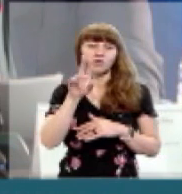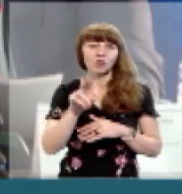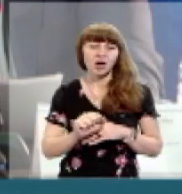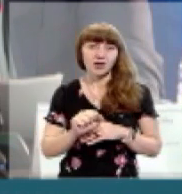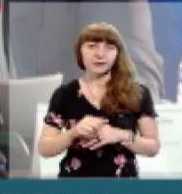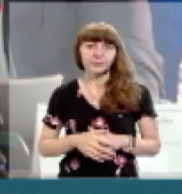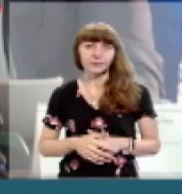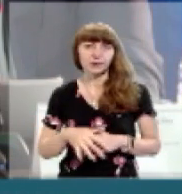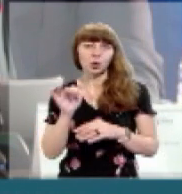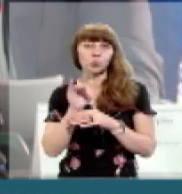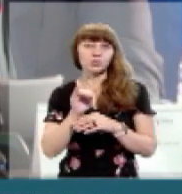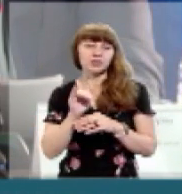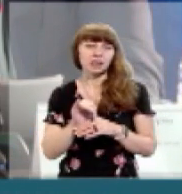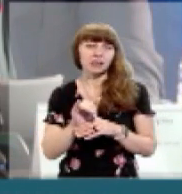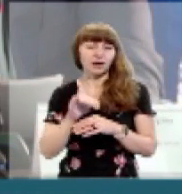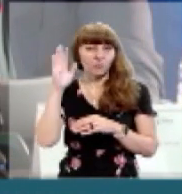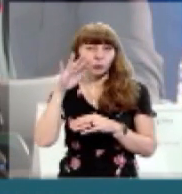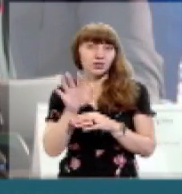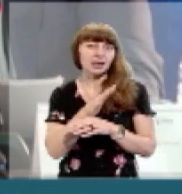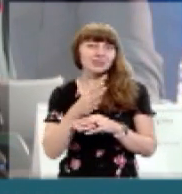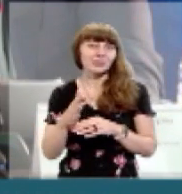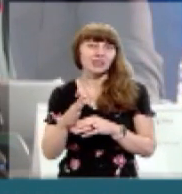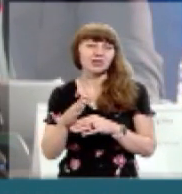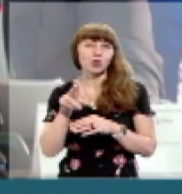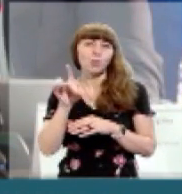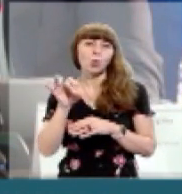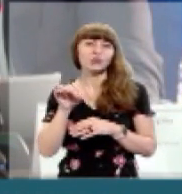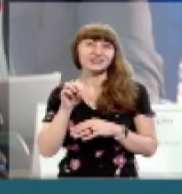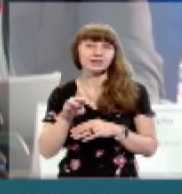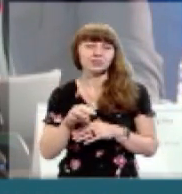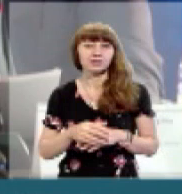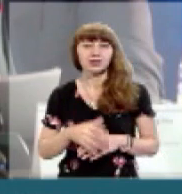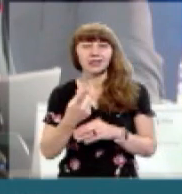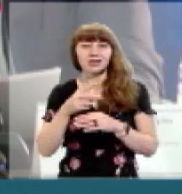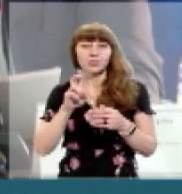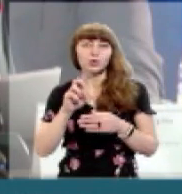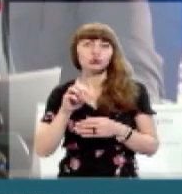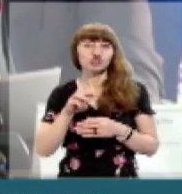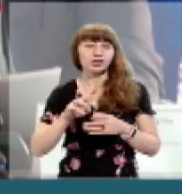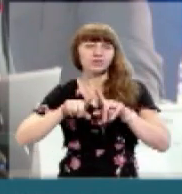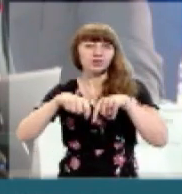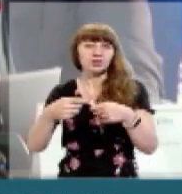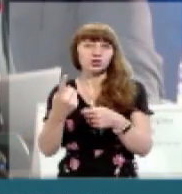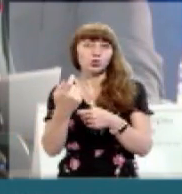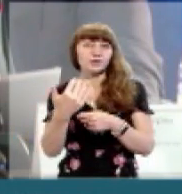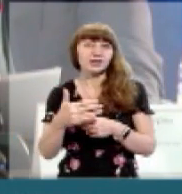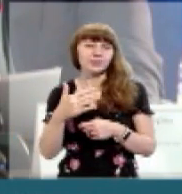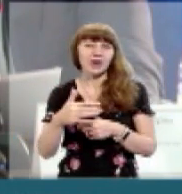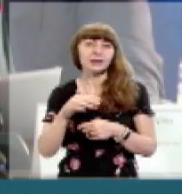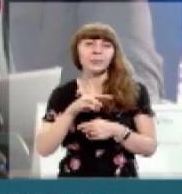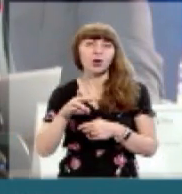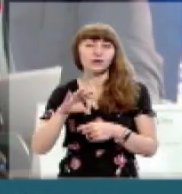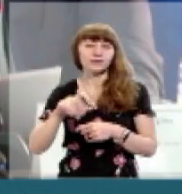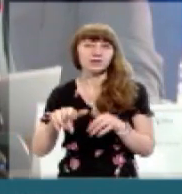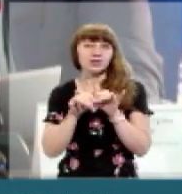су тарату пункттері орнатылуда. Оған бюджеттен 155 миллион теңге бөлінді. Сарыкөл Котловной ауылдарында су құбырларын